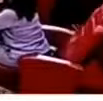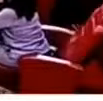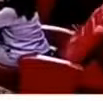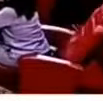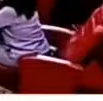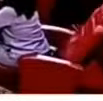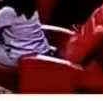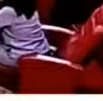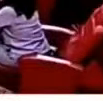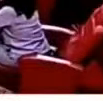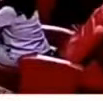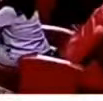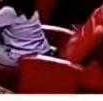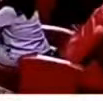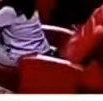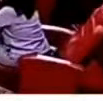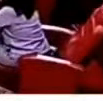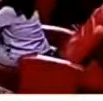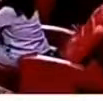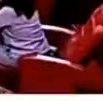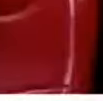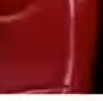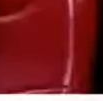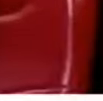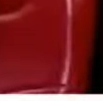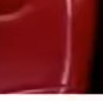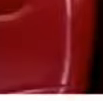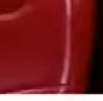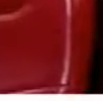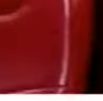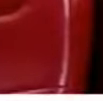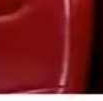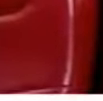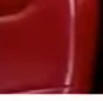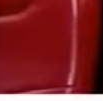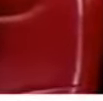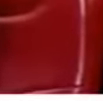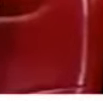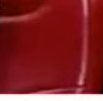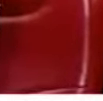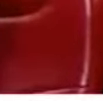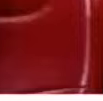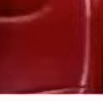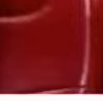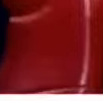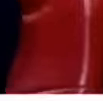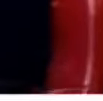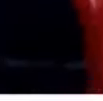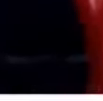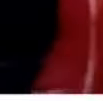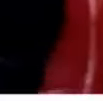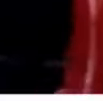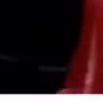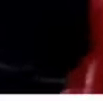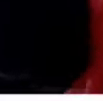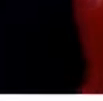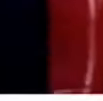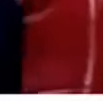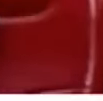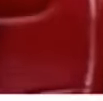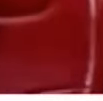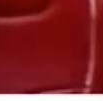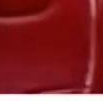Bwana Speaker, kwa kuweza kunipa fursa hii dhahabia na mimi niweze kutoa changizo zangu kwenye